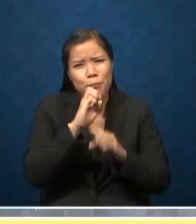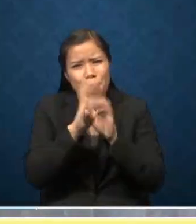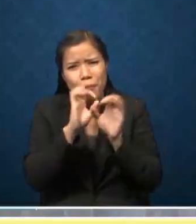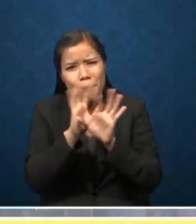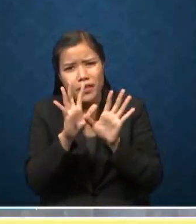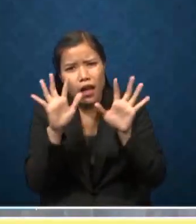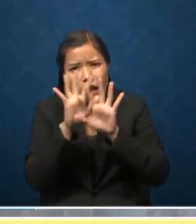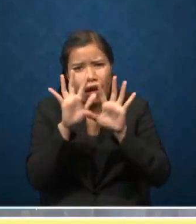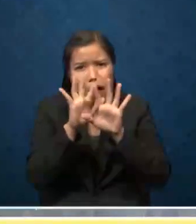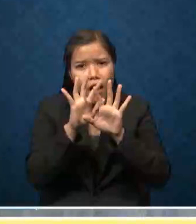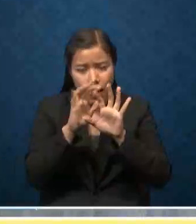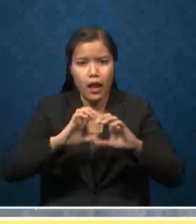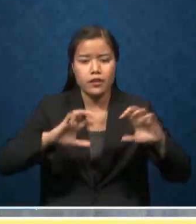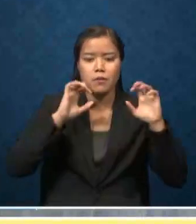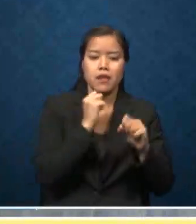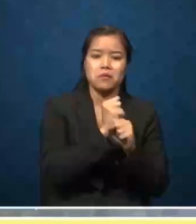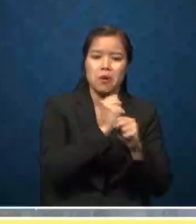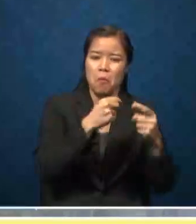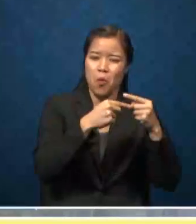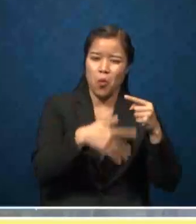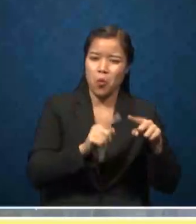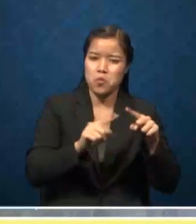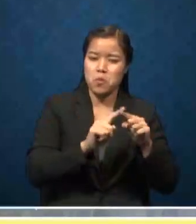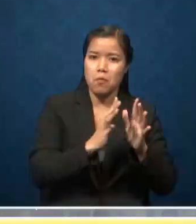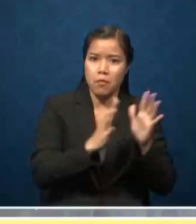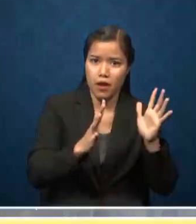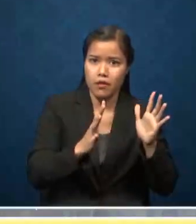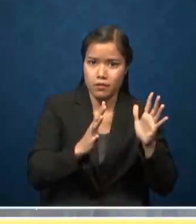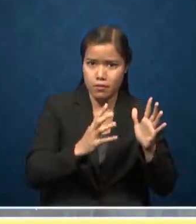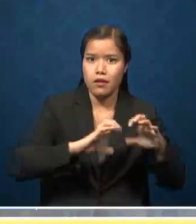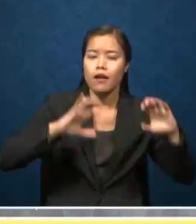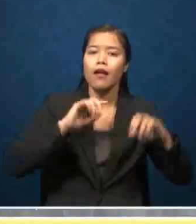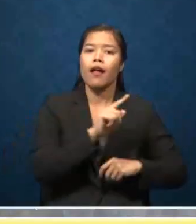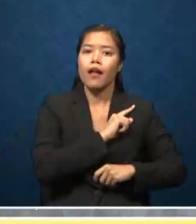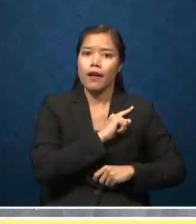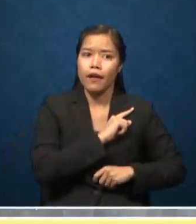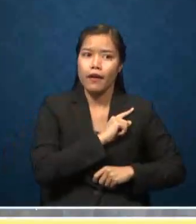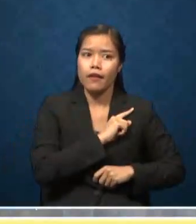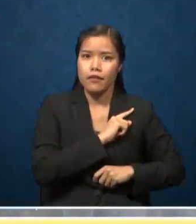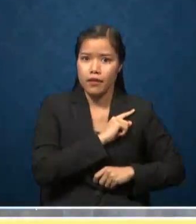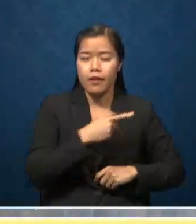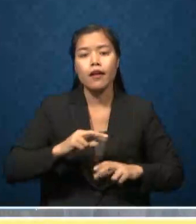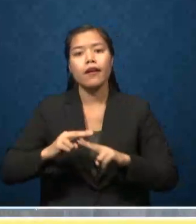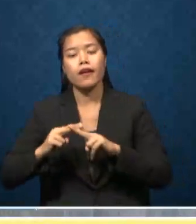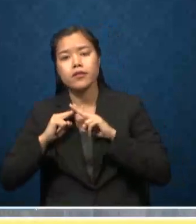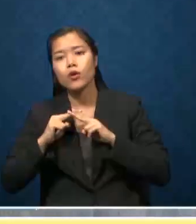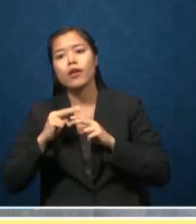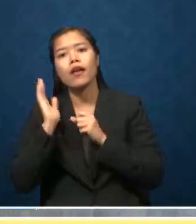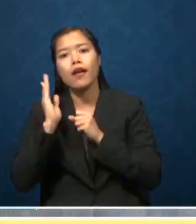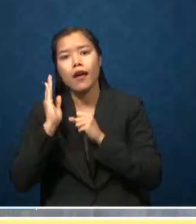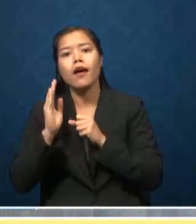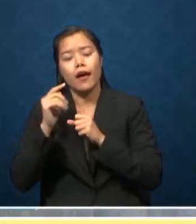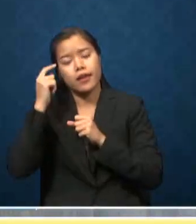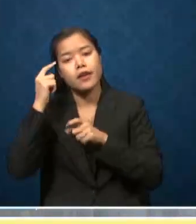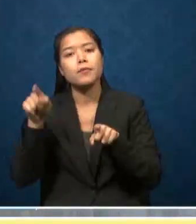ย้ำเรื่องรัฐทำนั่นทำนี่ได้เยอะเป็นหน้าที่ของรัฐต้องเป็นหนุนให้ทำนั่นเองท่านไปพูดถึงบทบาทเอกชนเราเห็นด้วยแล้วก็